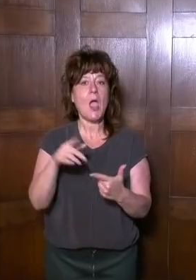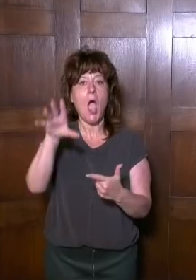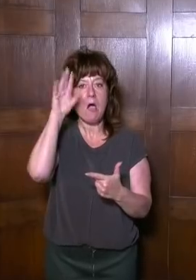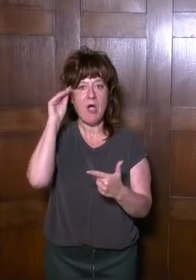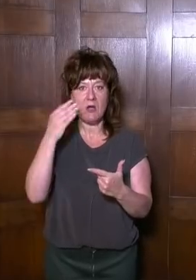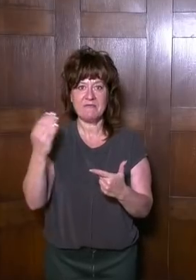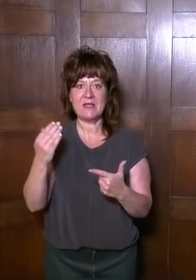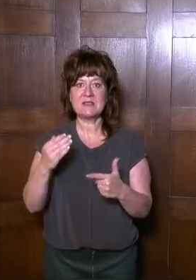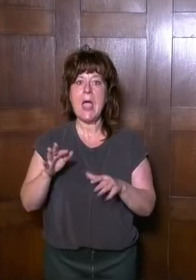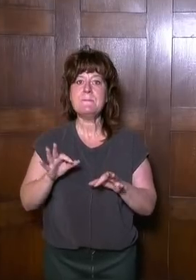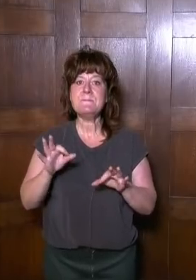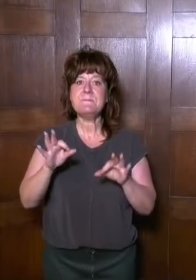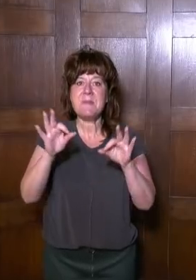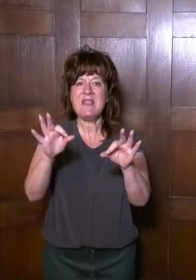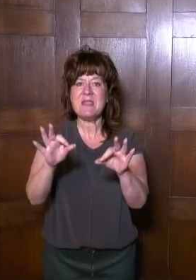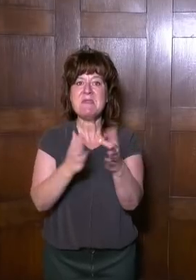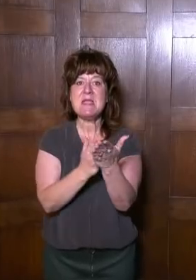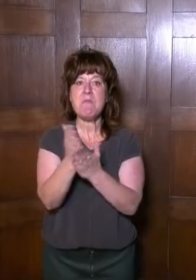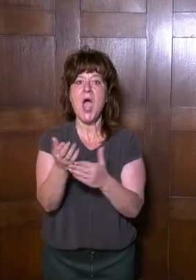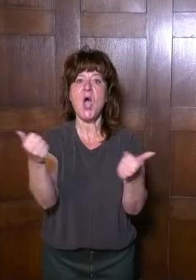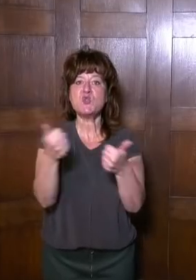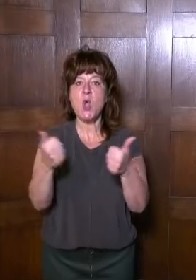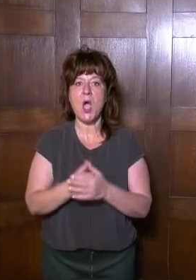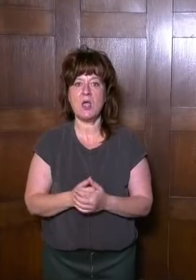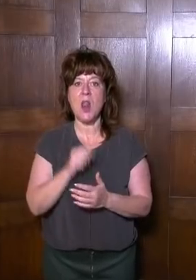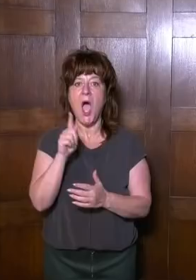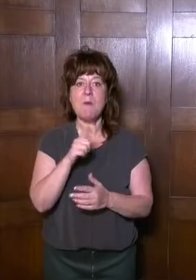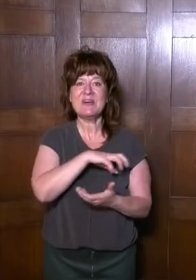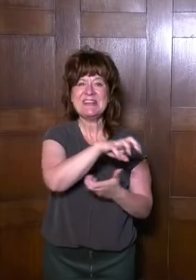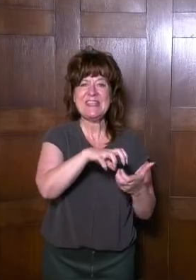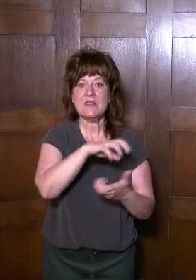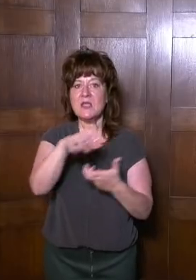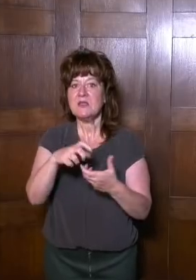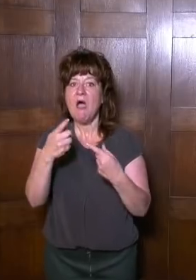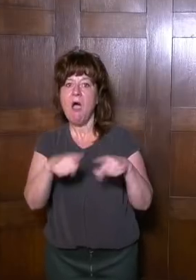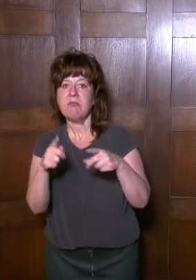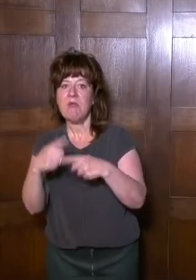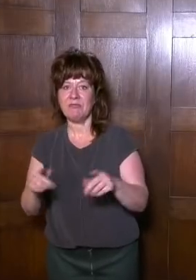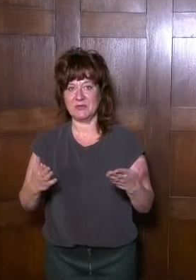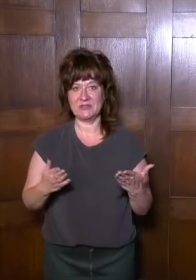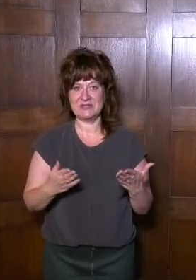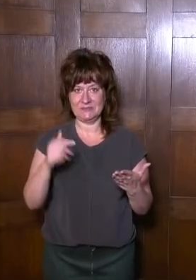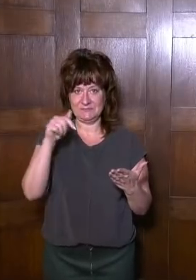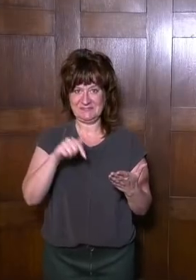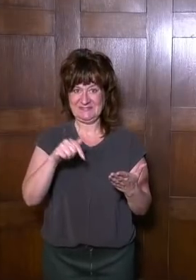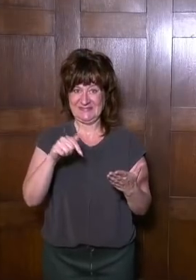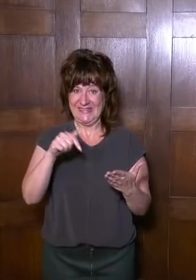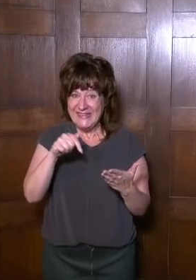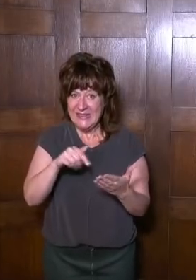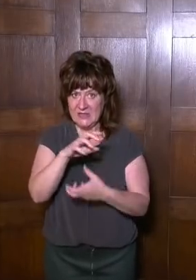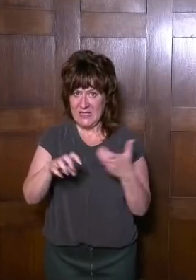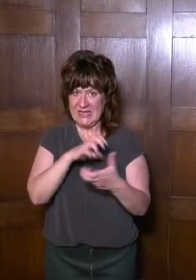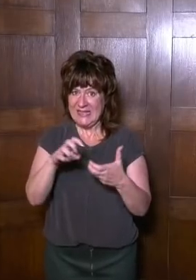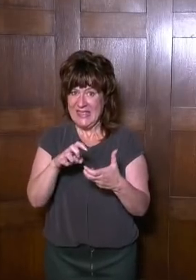habe, Pandemiepläne sind toll, aber jede Krise ist anders und in dieser haben die uns nicht allzu